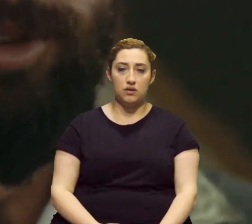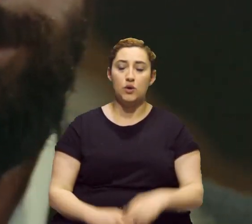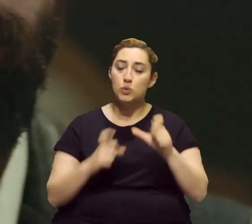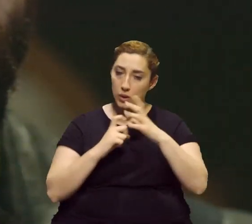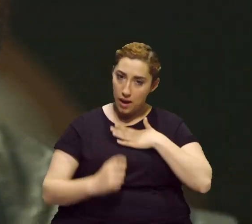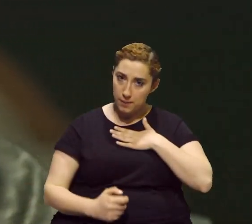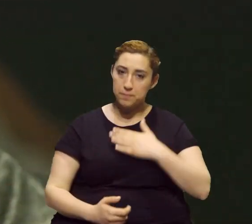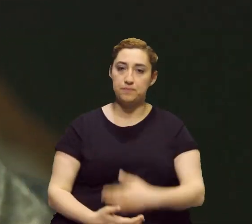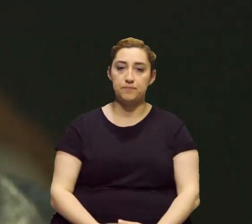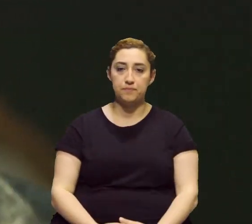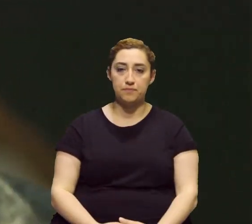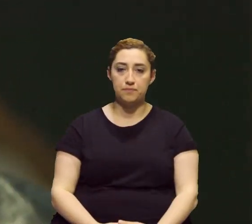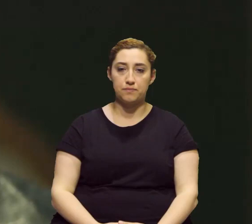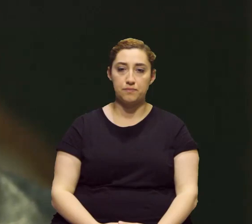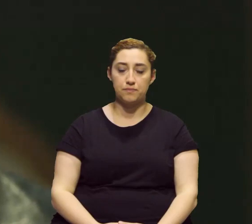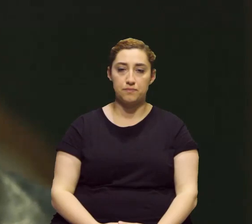Sultanım,